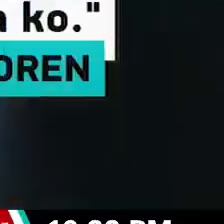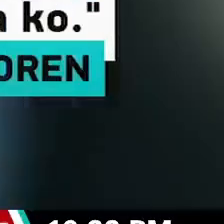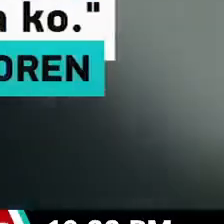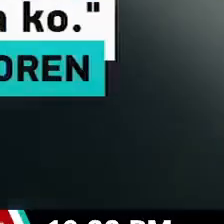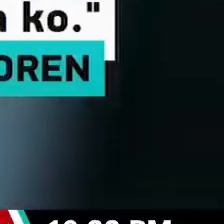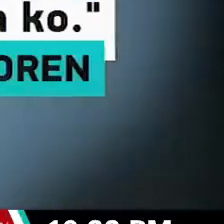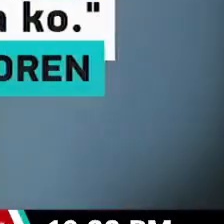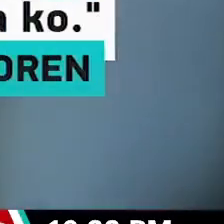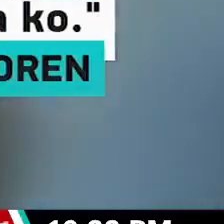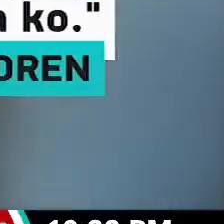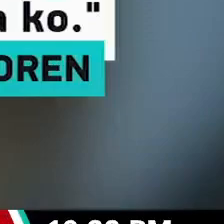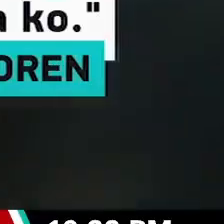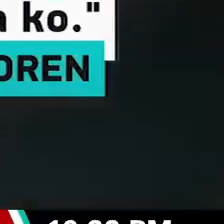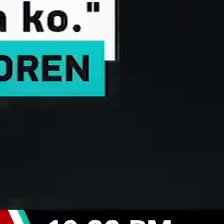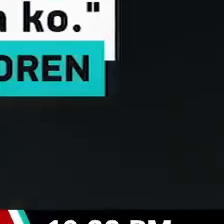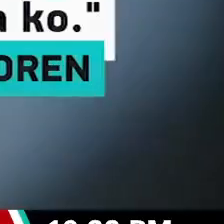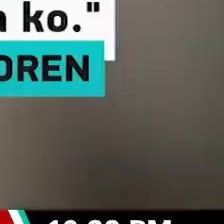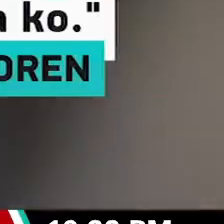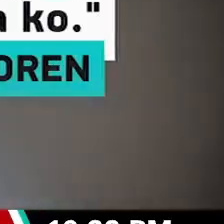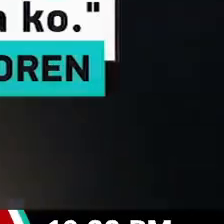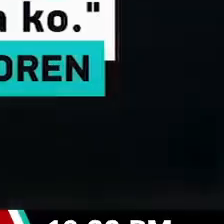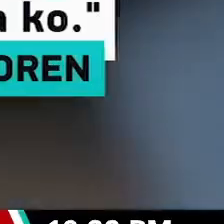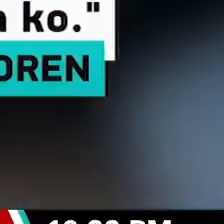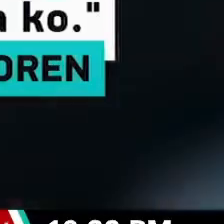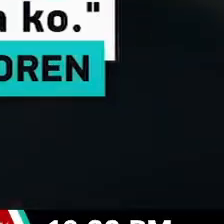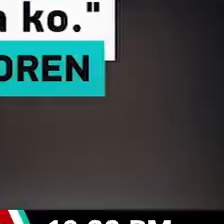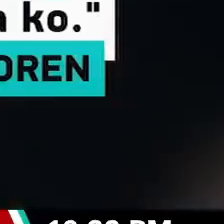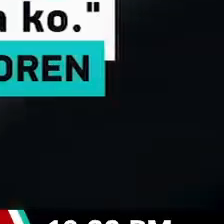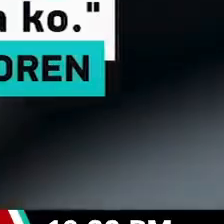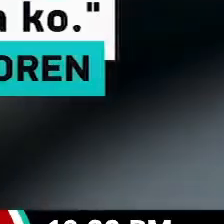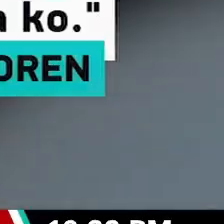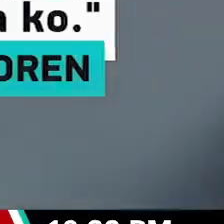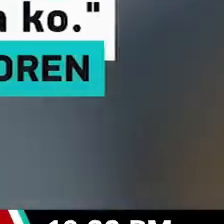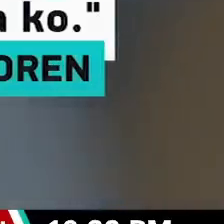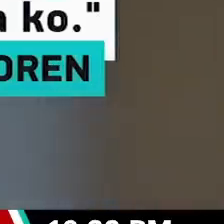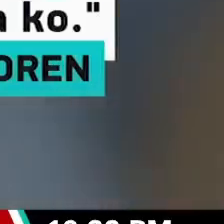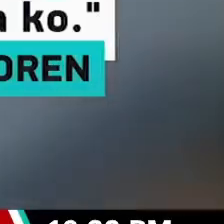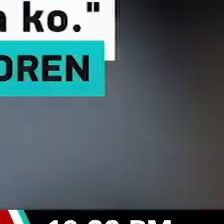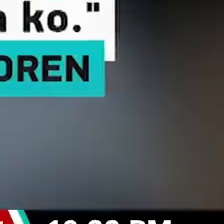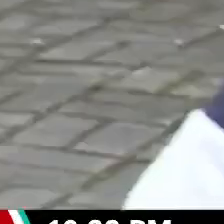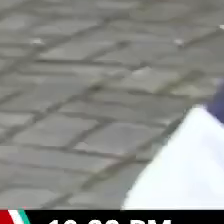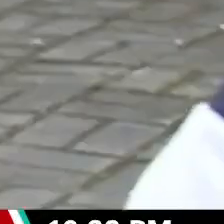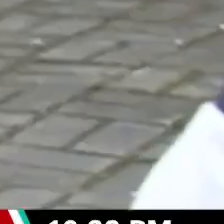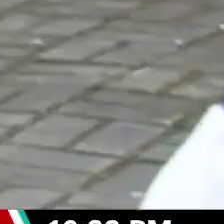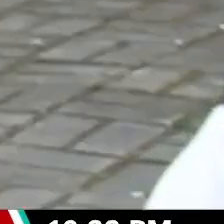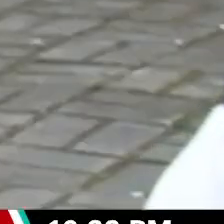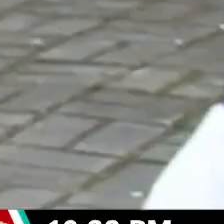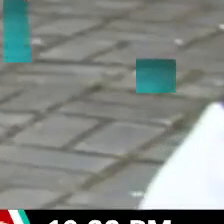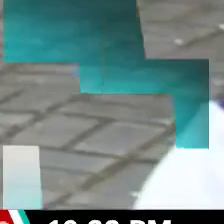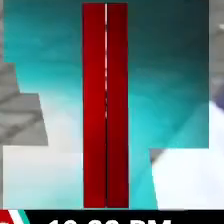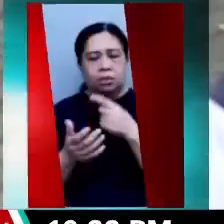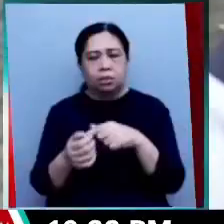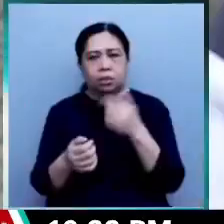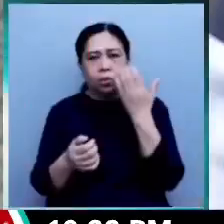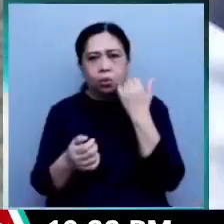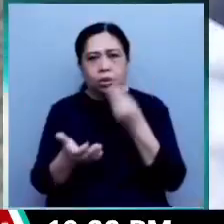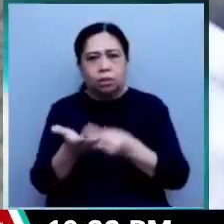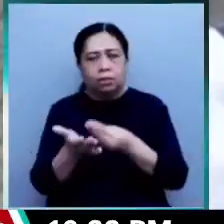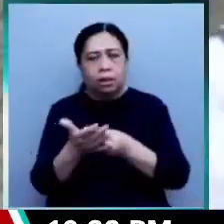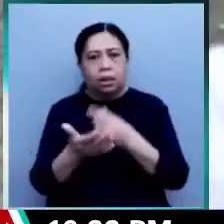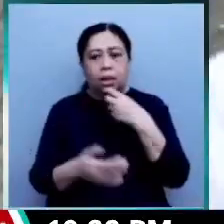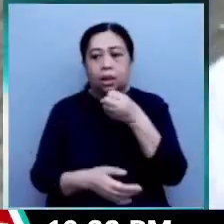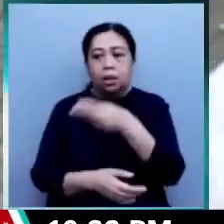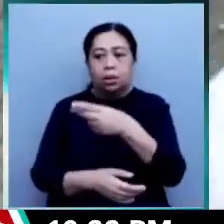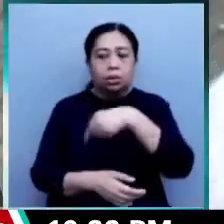yung kuhanin ko yung Suk kasi 37 yung dala ko inutusan daw siya bumili